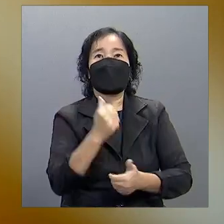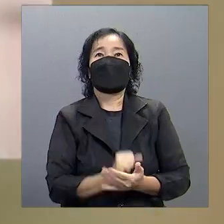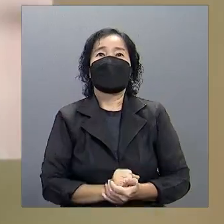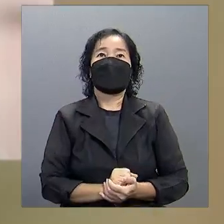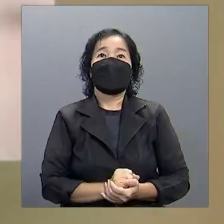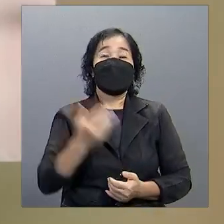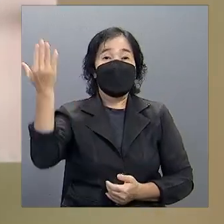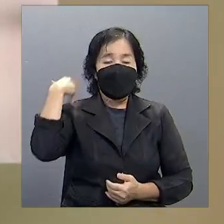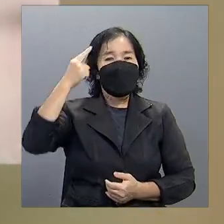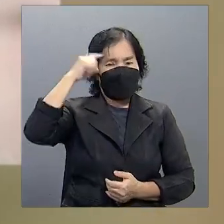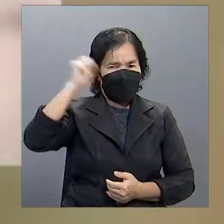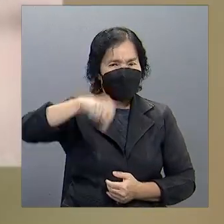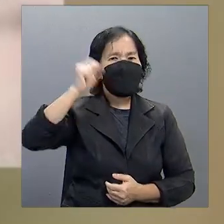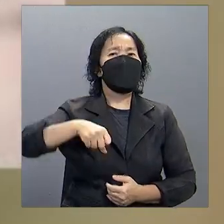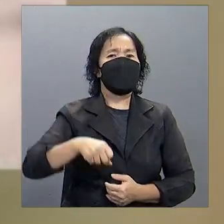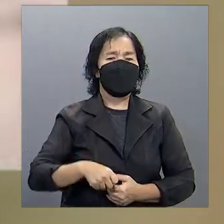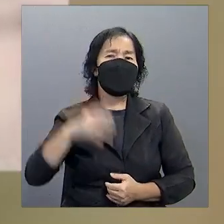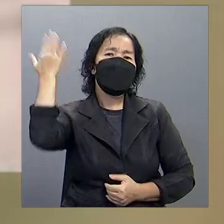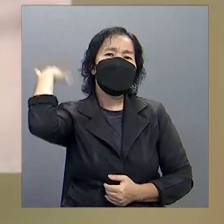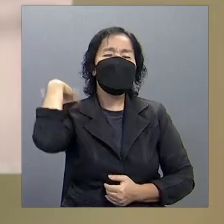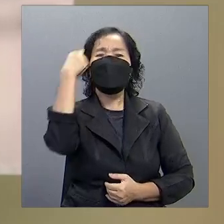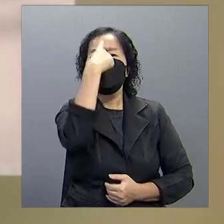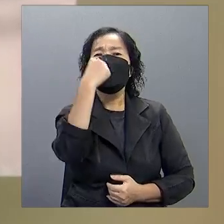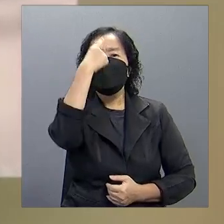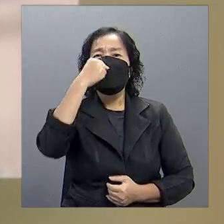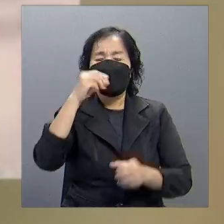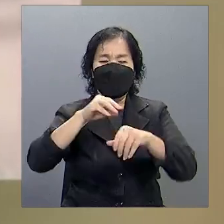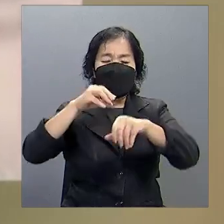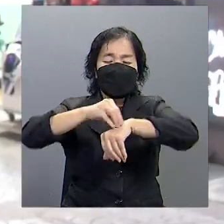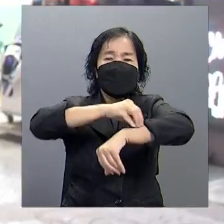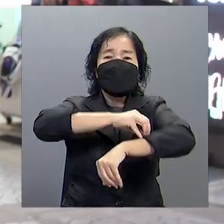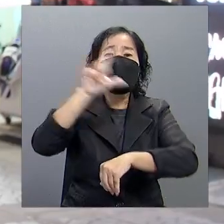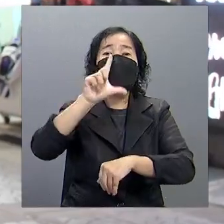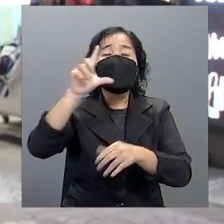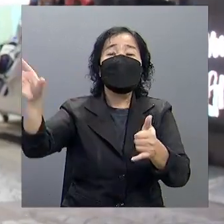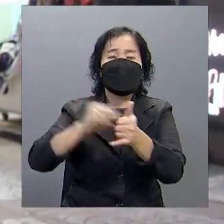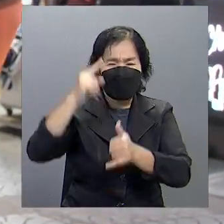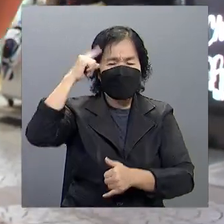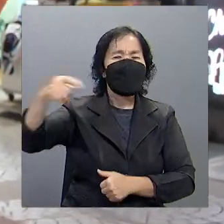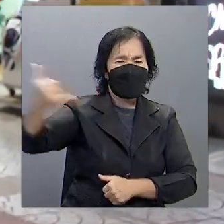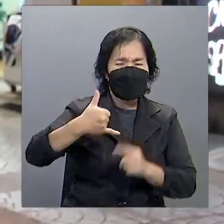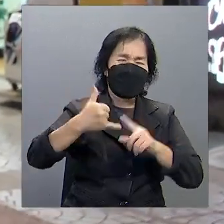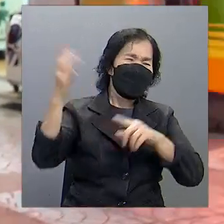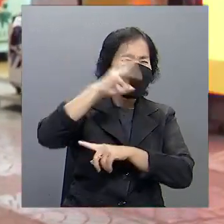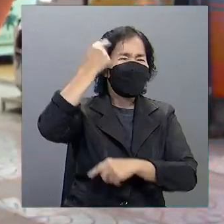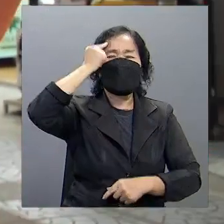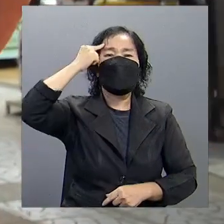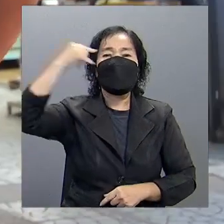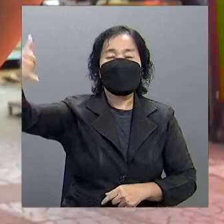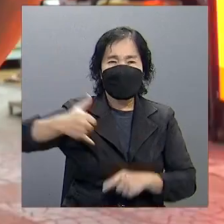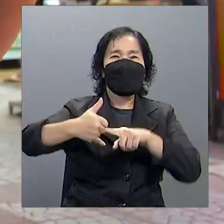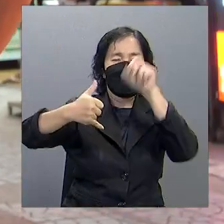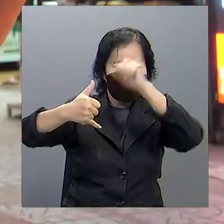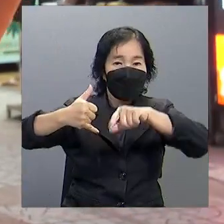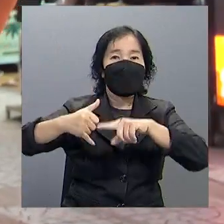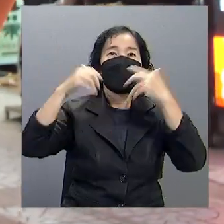านครับ แต่คนนั้นน่ะเลย ใช่ครับผมแต่เราไม่รู้ว่ามาเมื่อไหร ่โอเคโอเค แล้วคราวนี้ทางสาธารณสุขเขาก็มาเพราะว่า